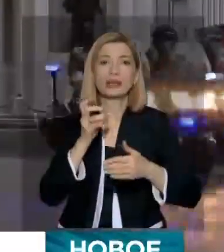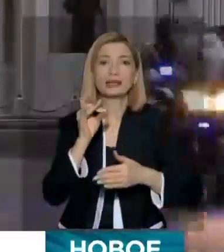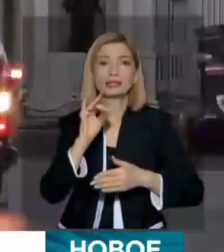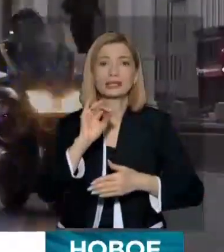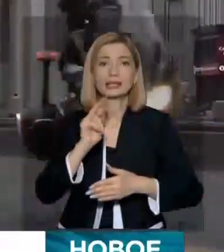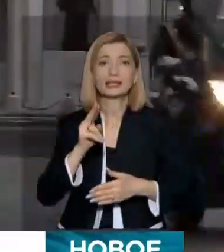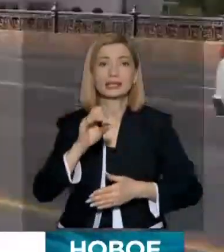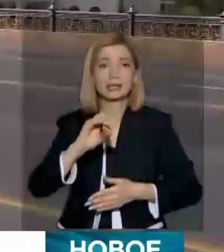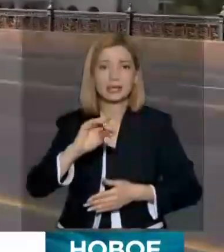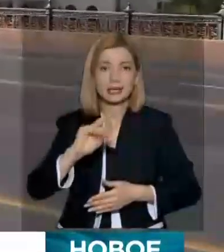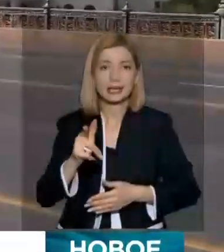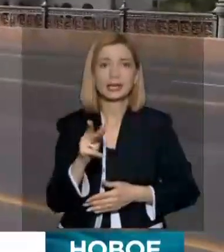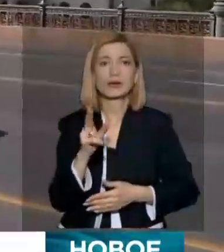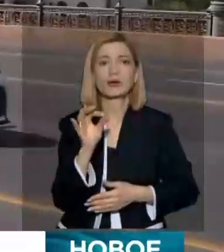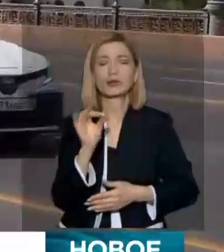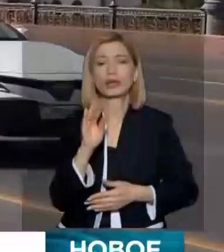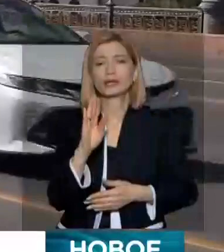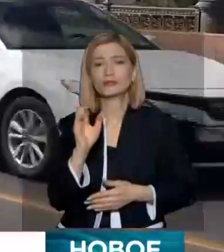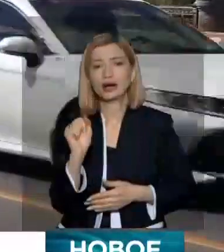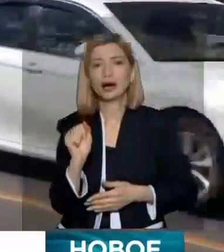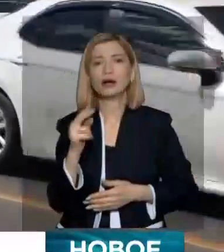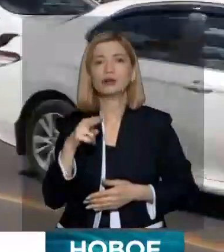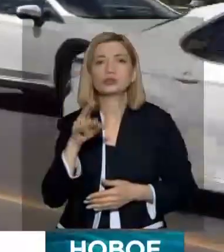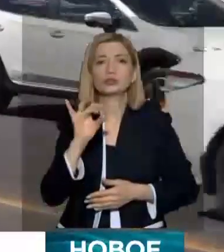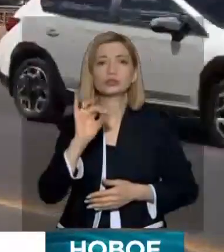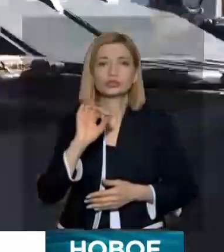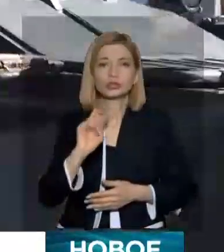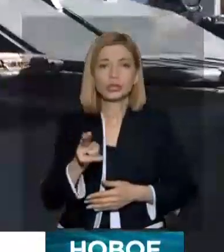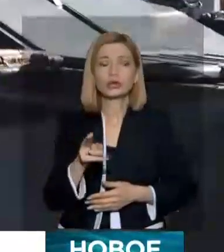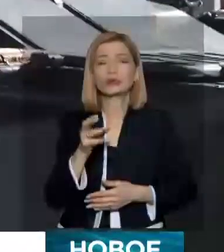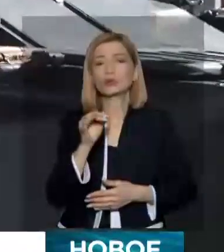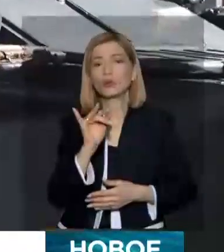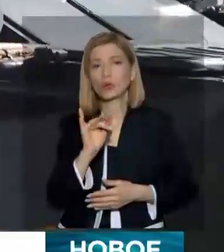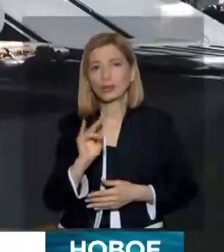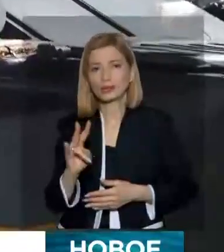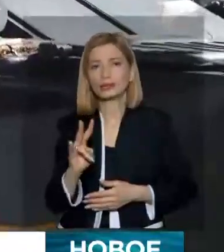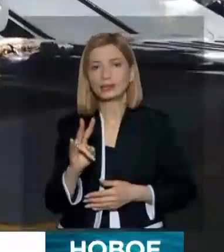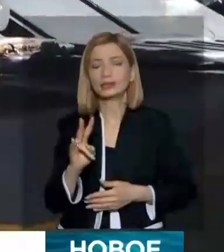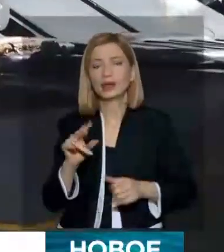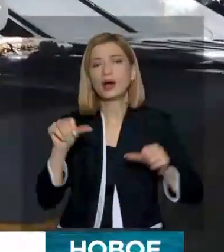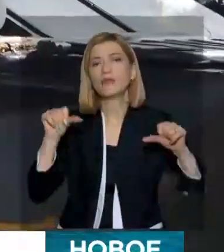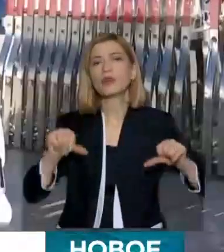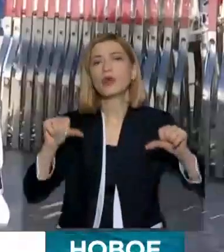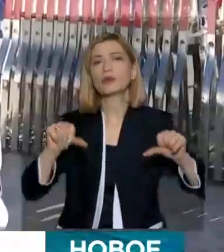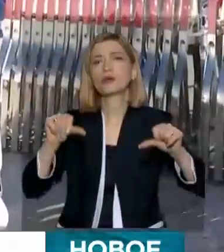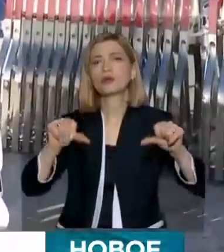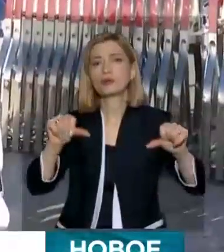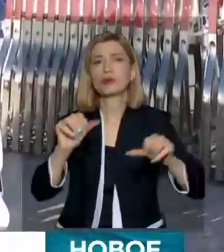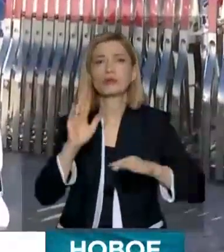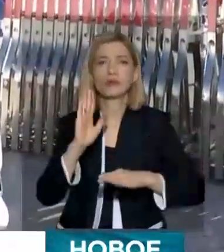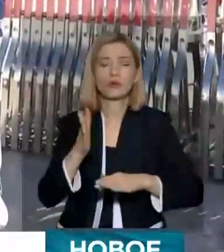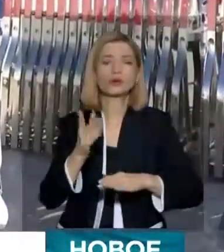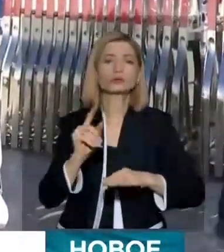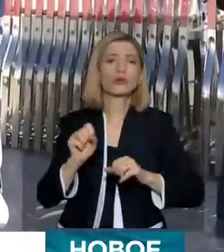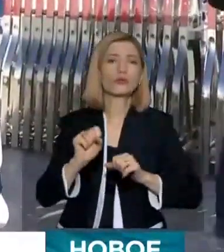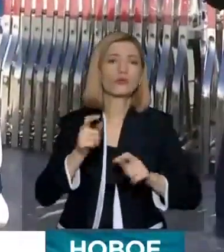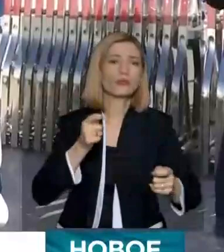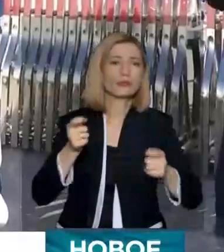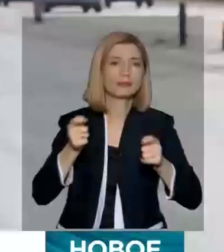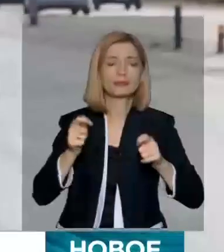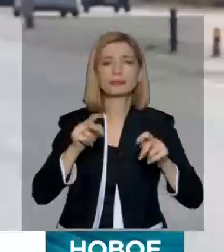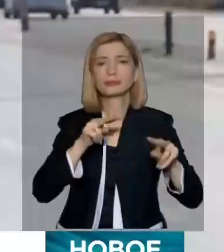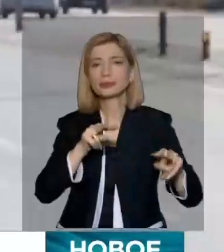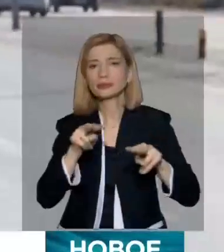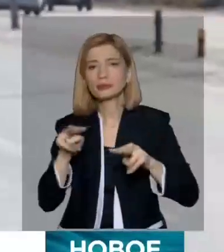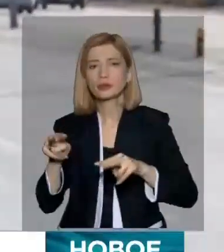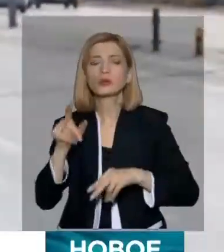Нангли-Кьель, Кунаева, Дастык, проспект Туран. У нас выставлены блокпосты с целью обеспечения контроля и въезда